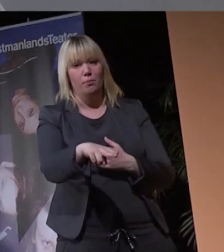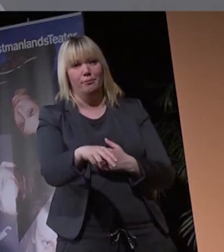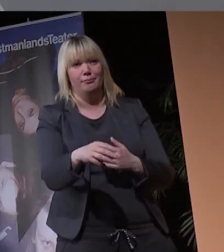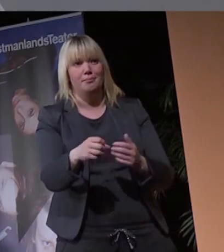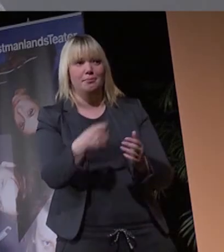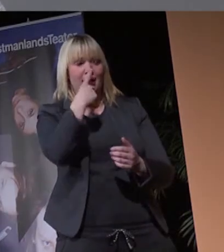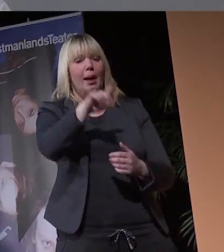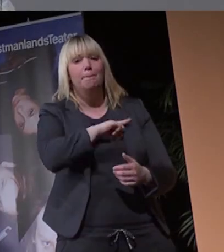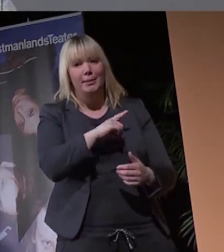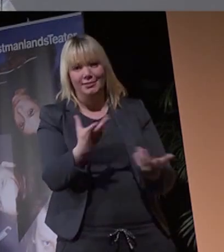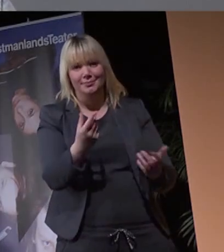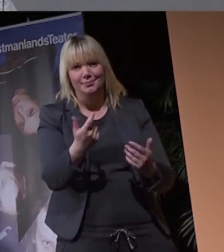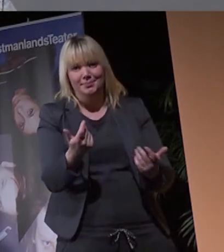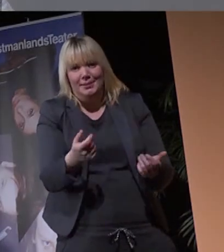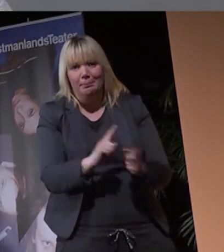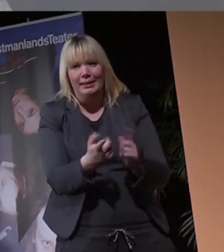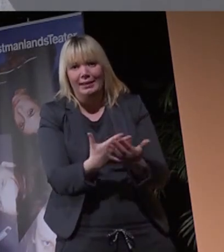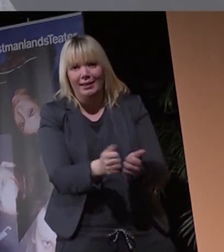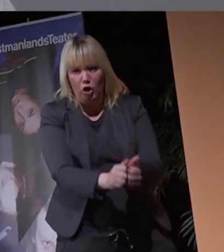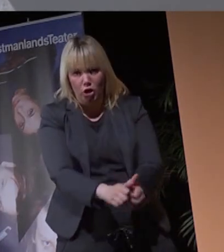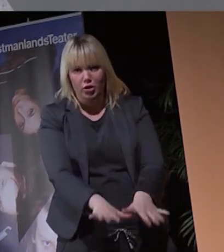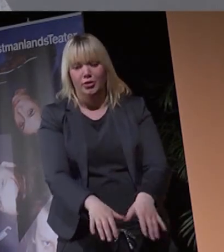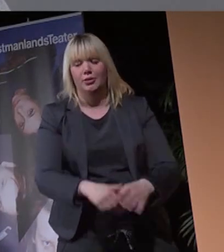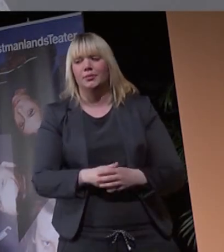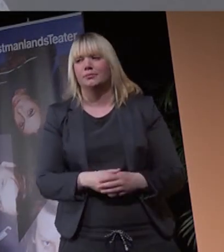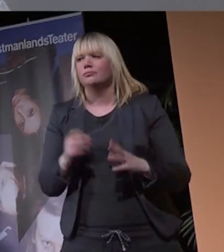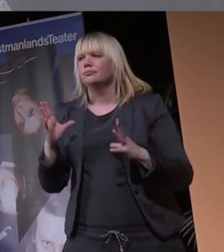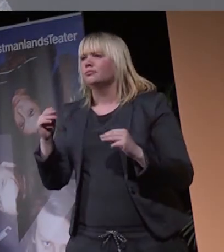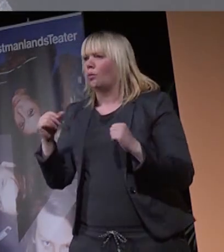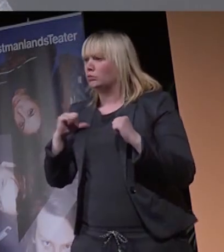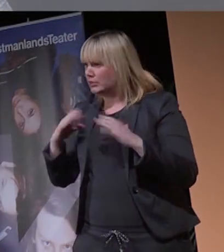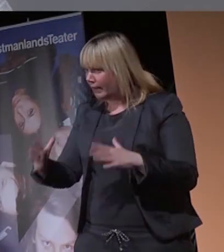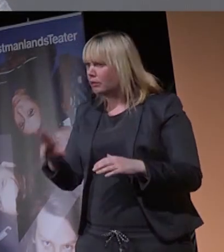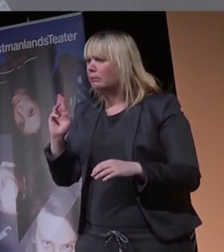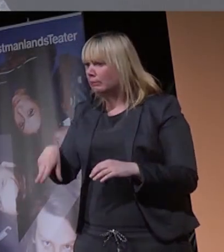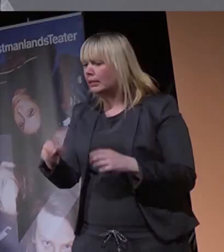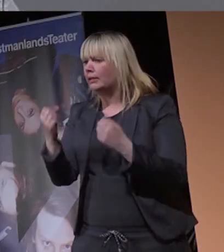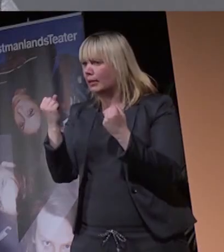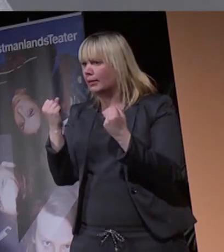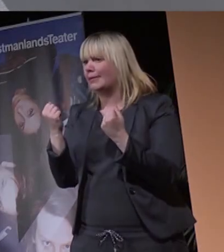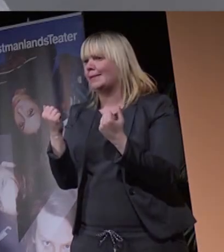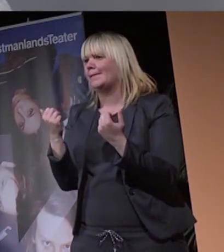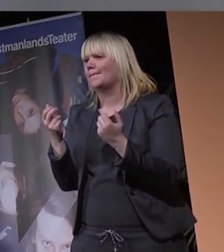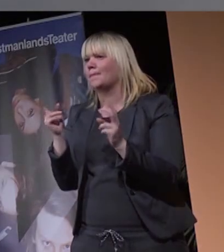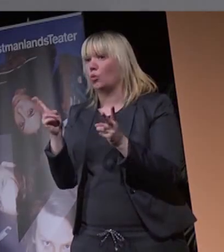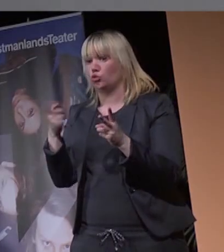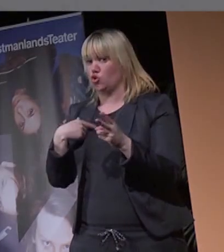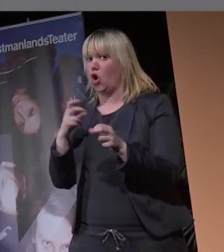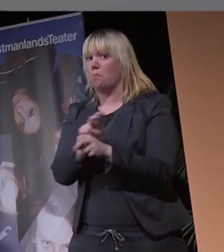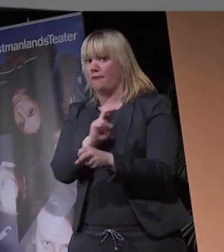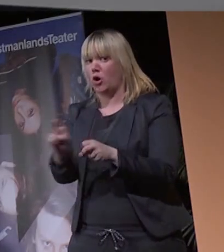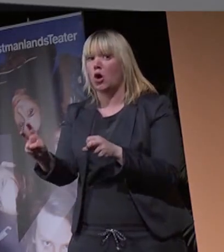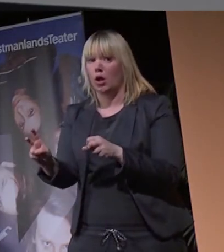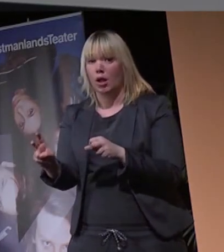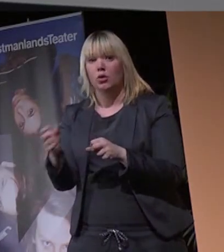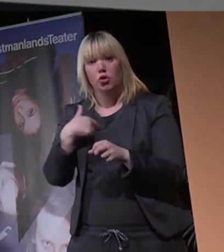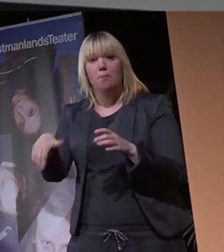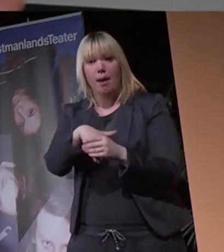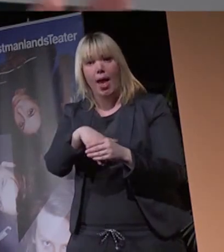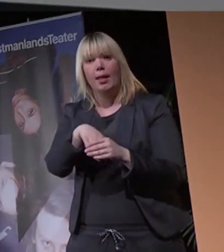sponsorship som man pratat om jättelänge, det är ute. Det finns inte, det är inte längre intressant. Man pratar om sponsring på individnivå. Ja. Är det intressant?